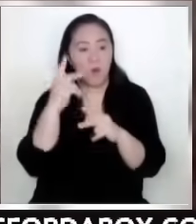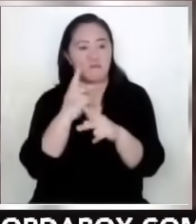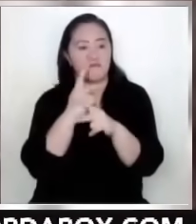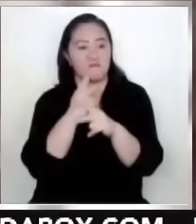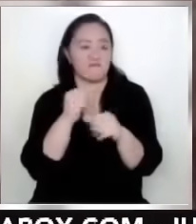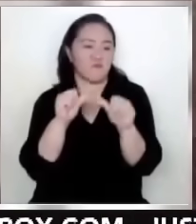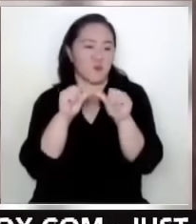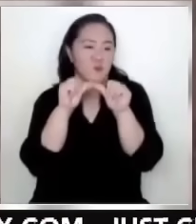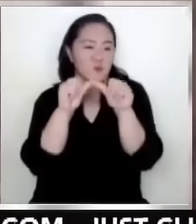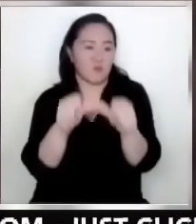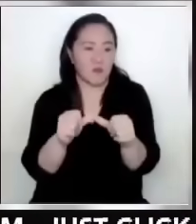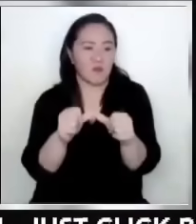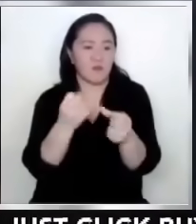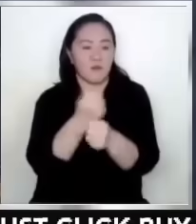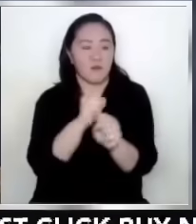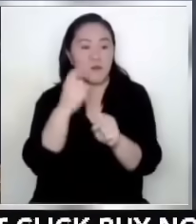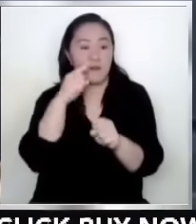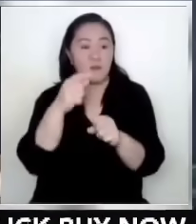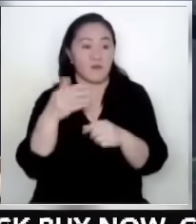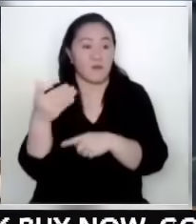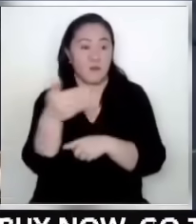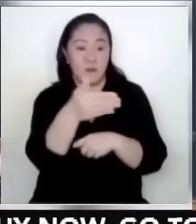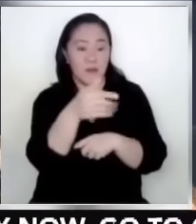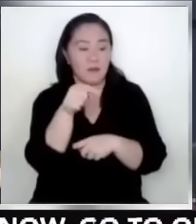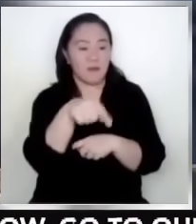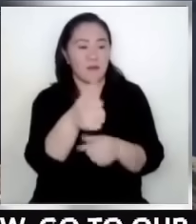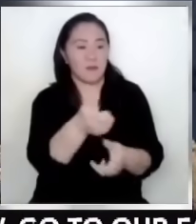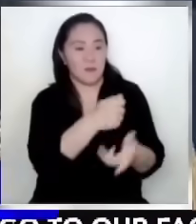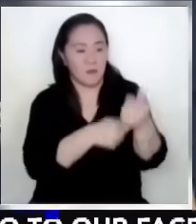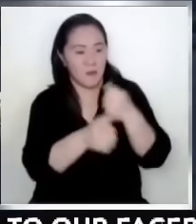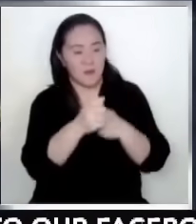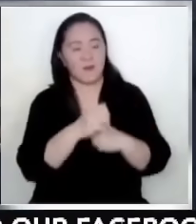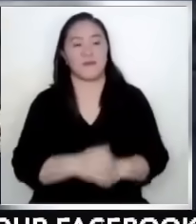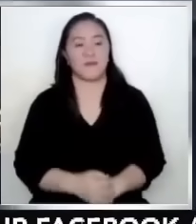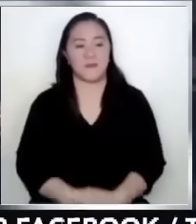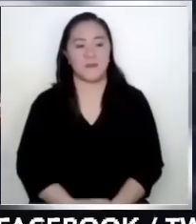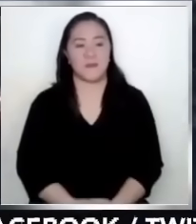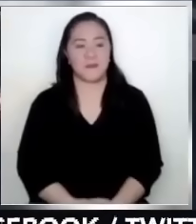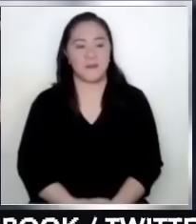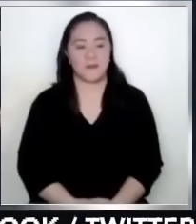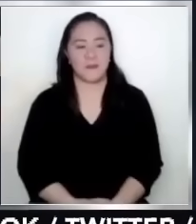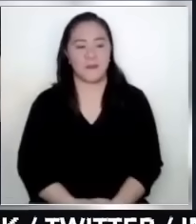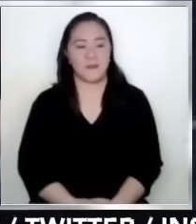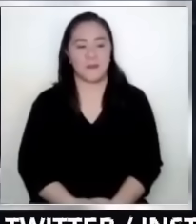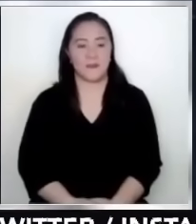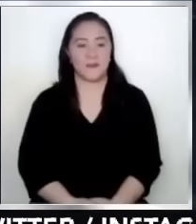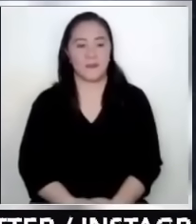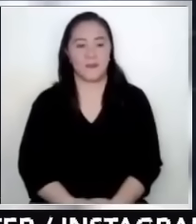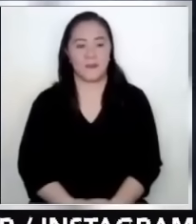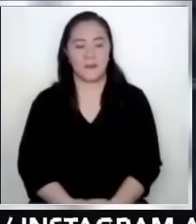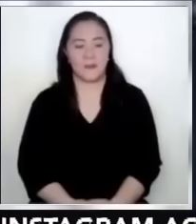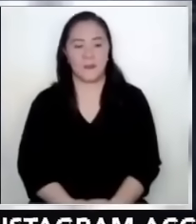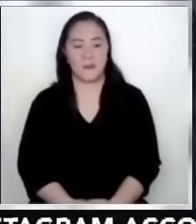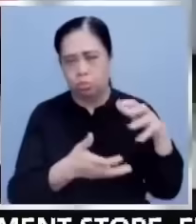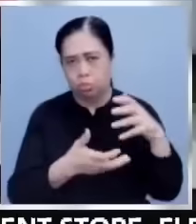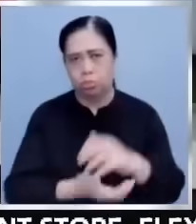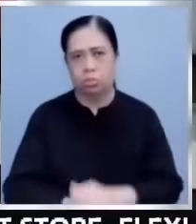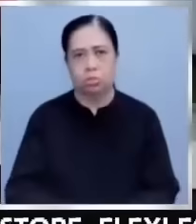pangingisda sa Bahura. Para sa GMA Integrated News, Rafi Tima nakatutok, 24